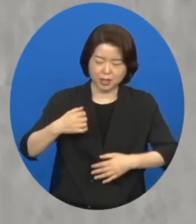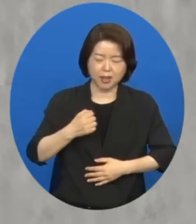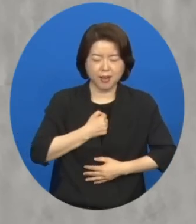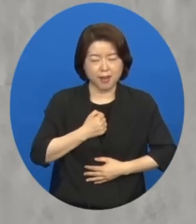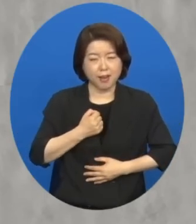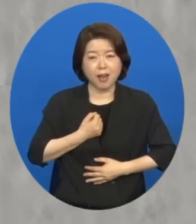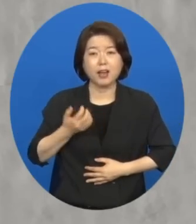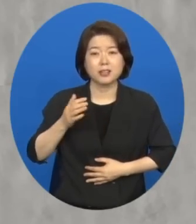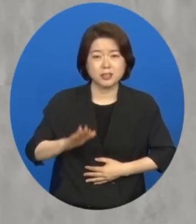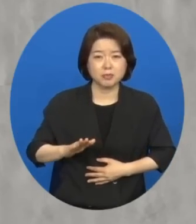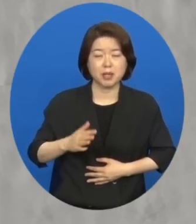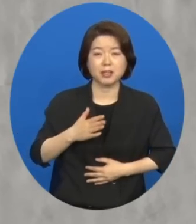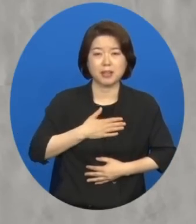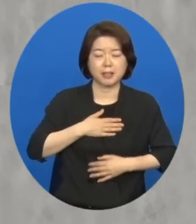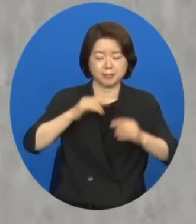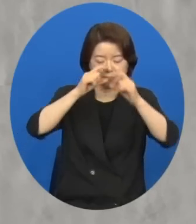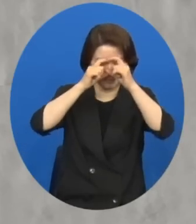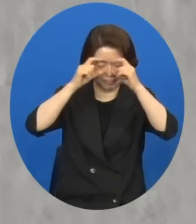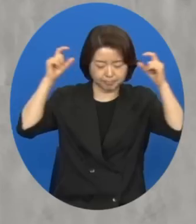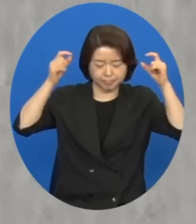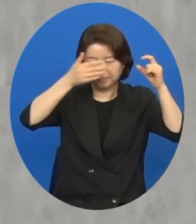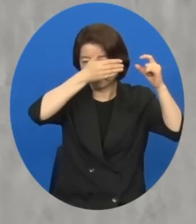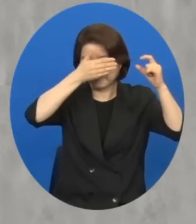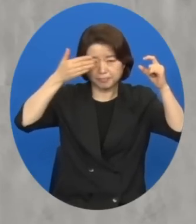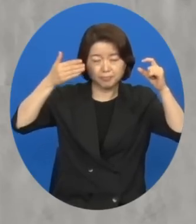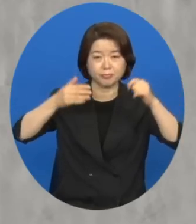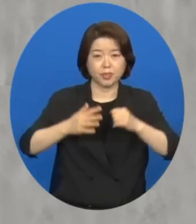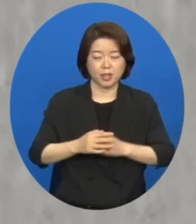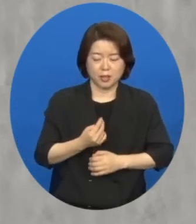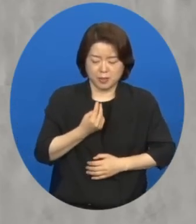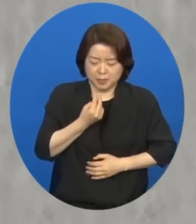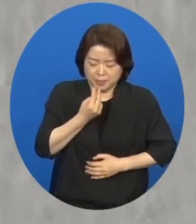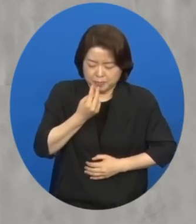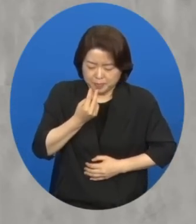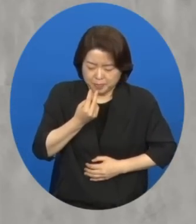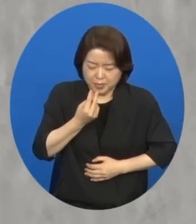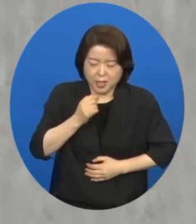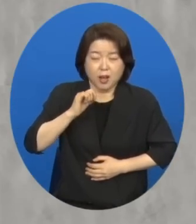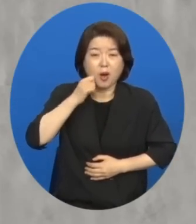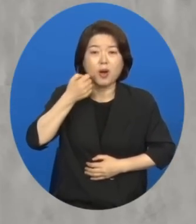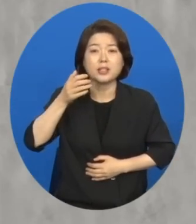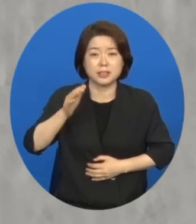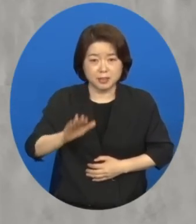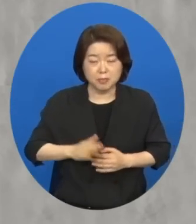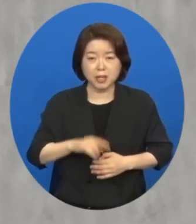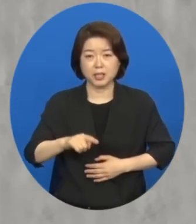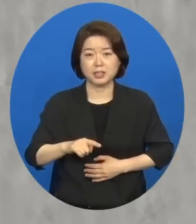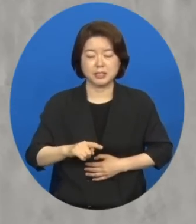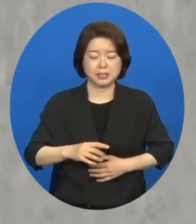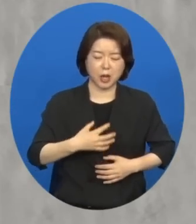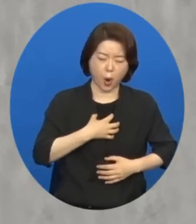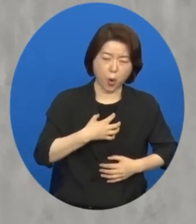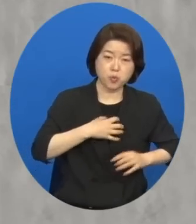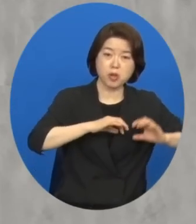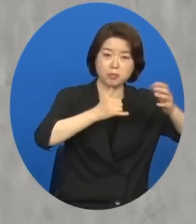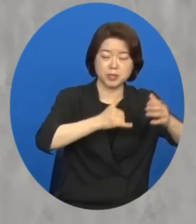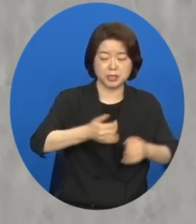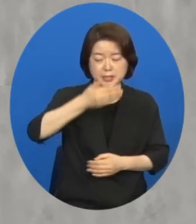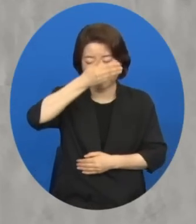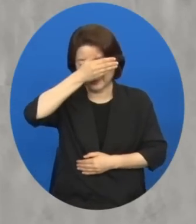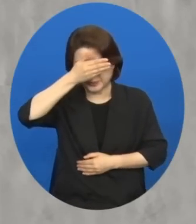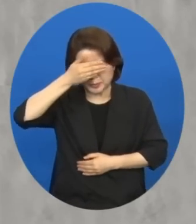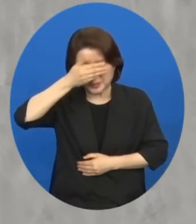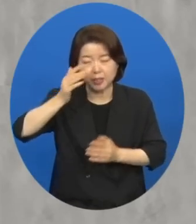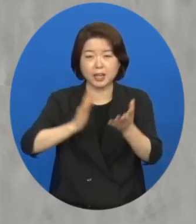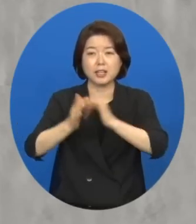가운데서도 난 가렸다. 숨조차 내쉬기 힘들었던 순간이었지만 이 거친 세상에 눈을 가린 예수님의